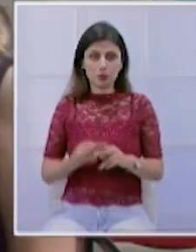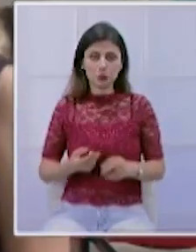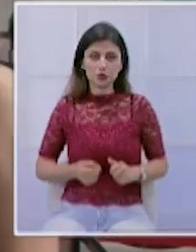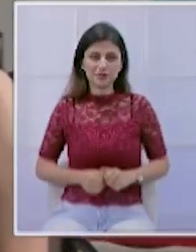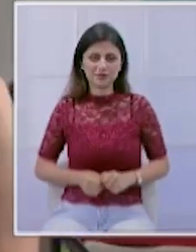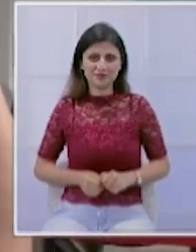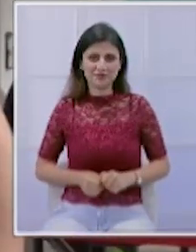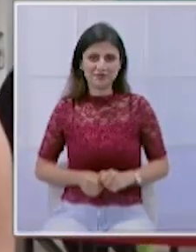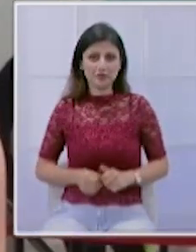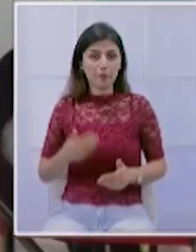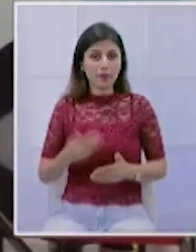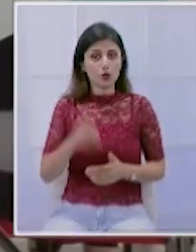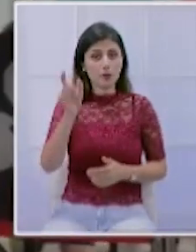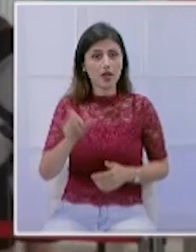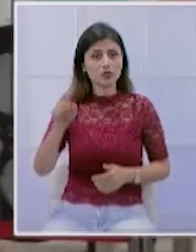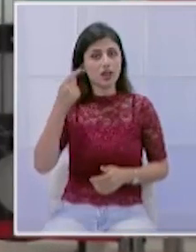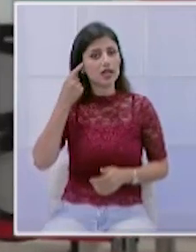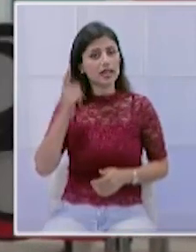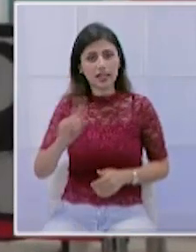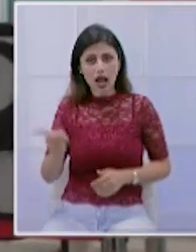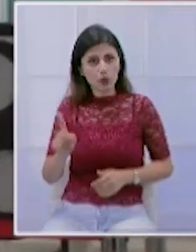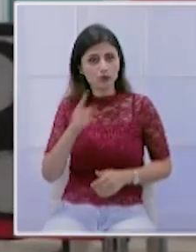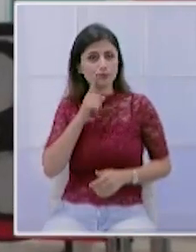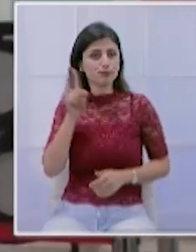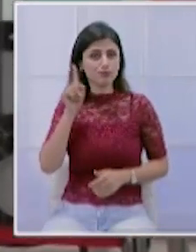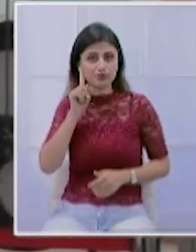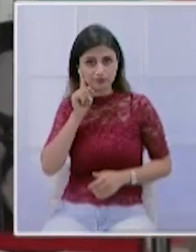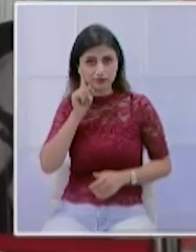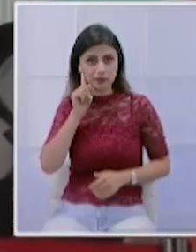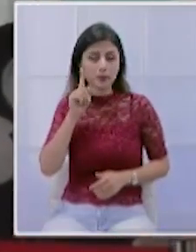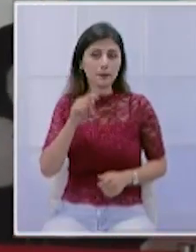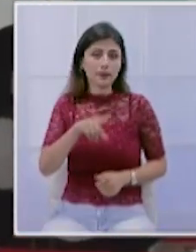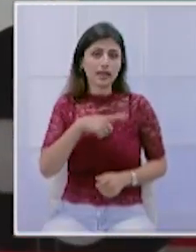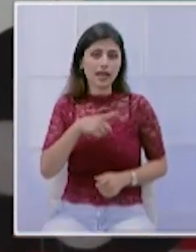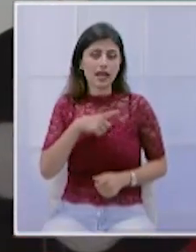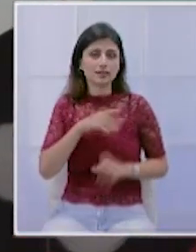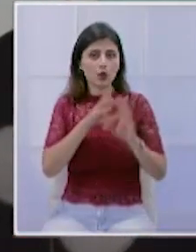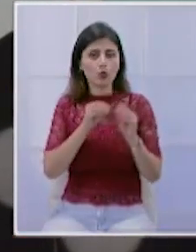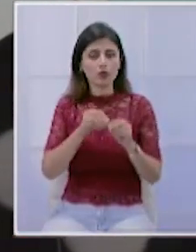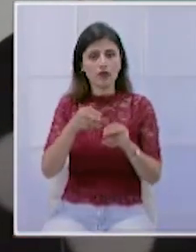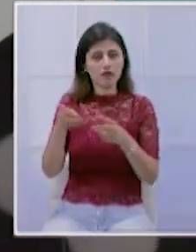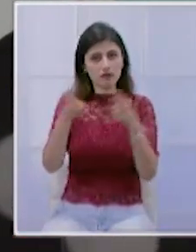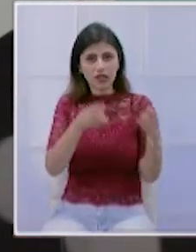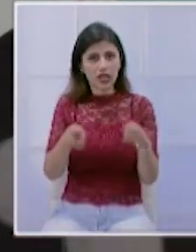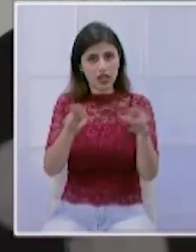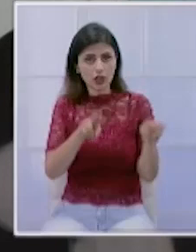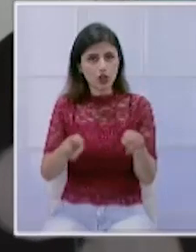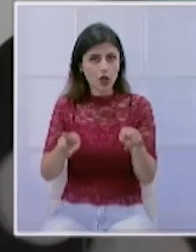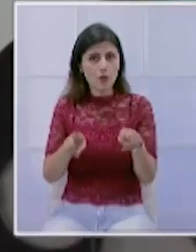aud, instrucțiunile vor fi incluse într-un format video, tradus în limbajul